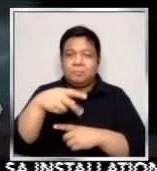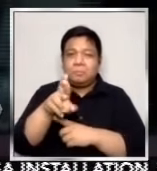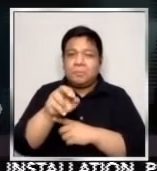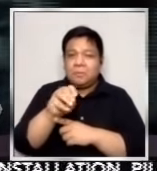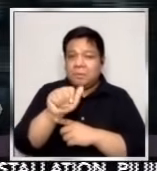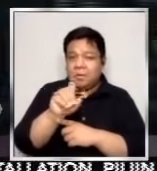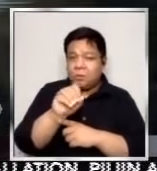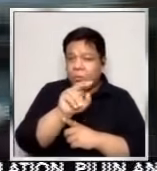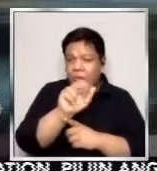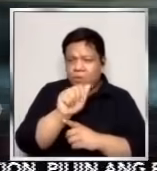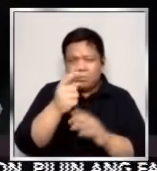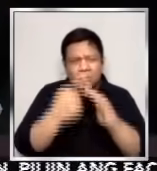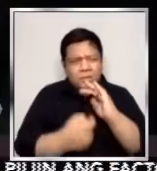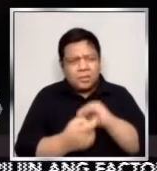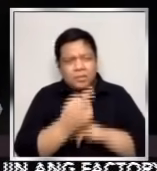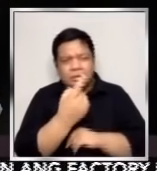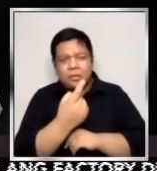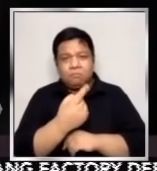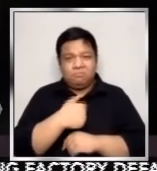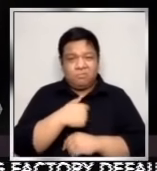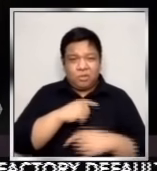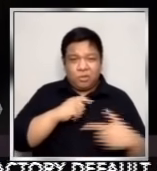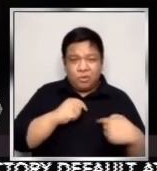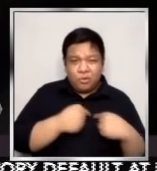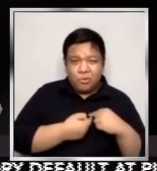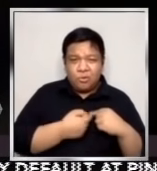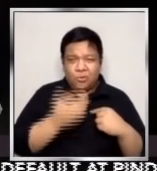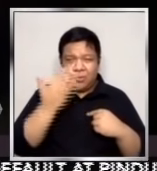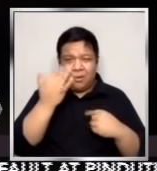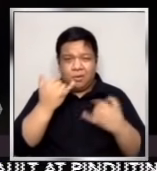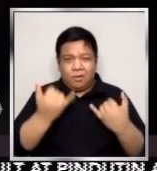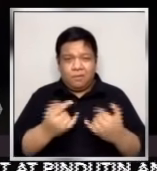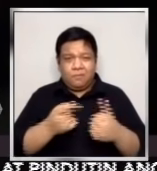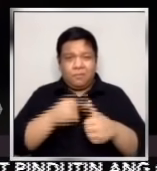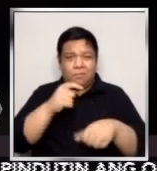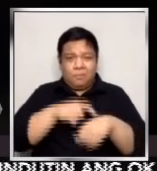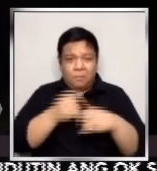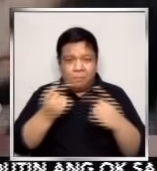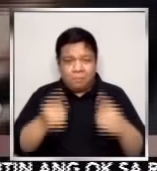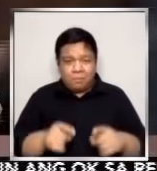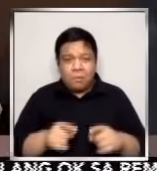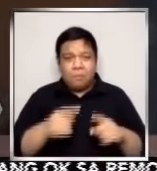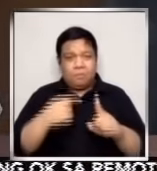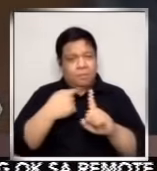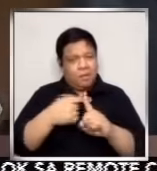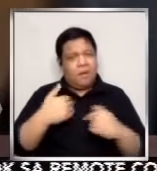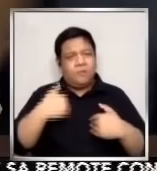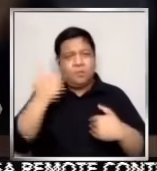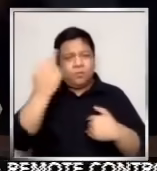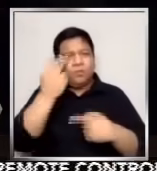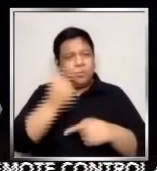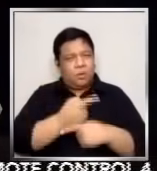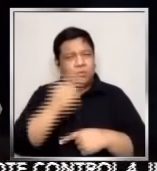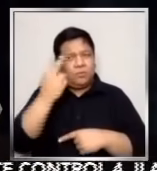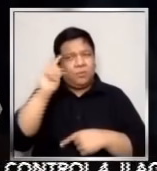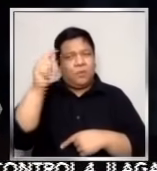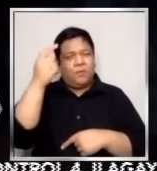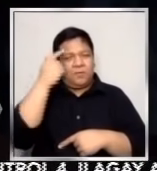naman po sasama loob ko kung ngayon lang naman po ito nangyari? Tapos may valid reason pa po na government po kasi